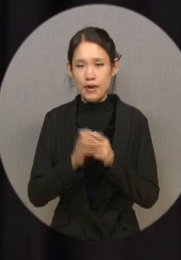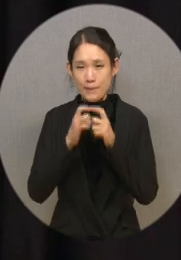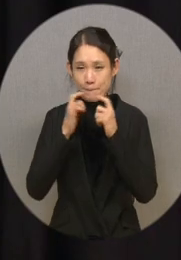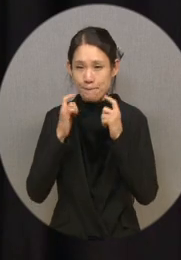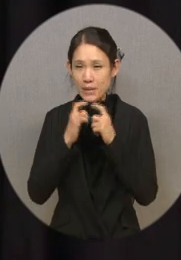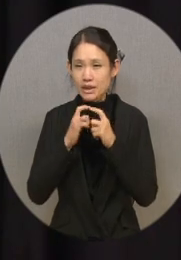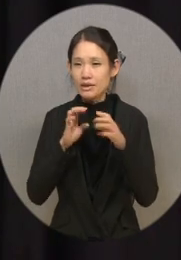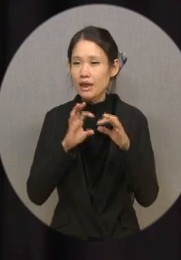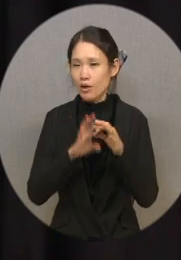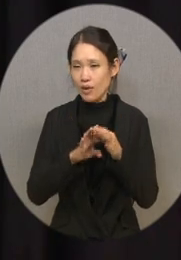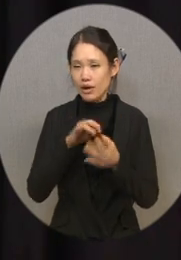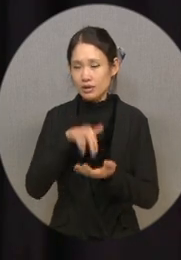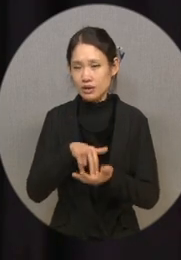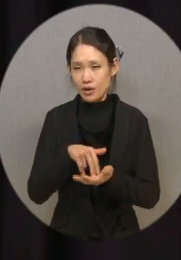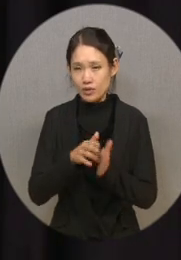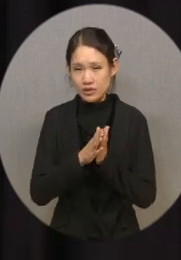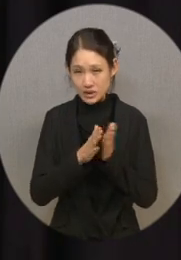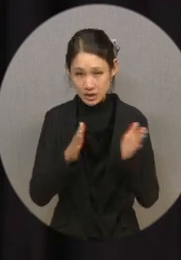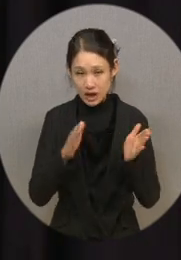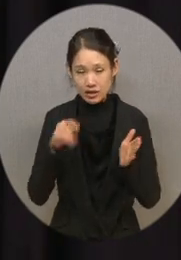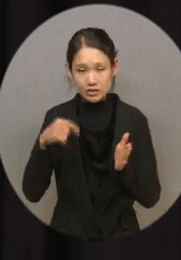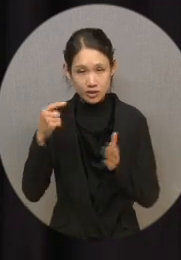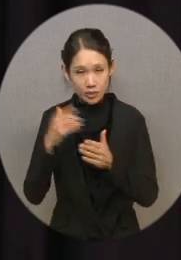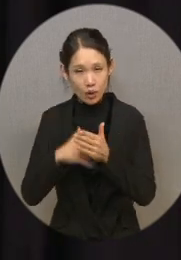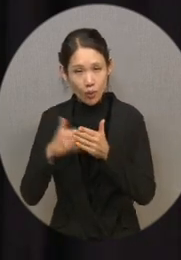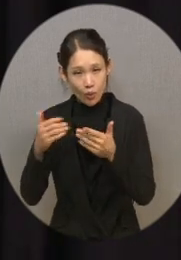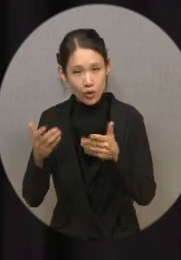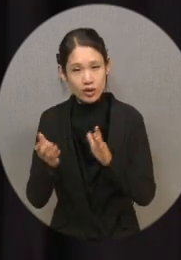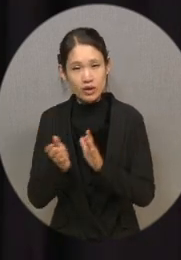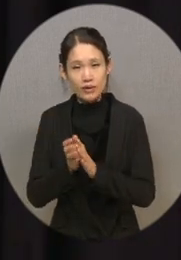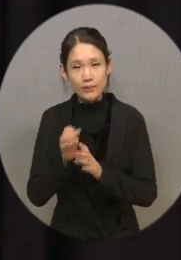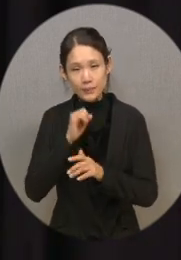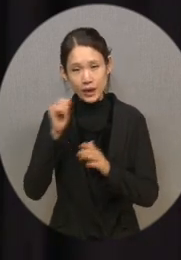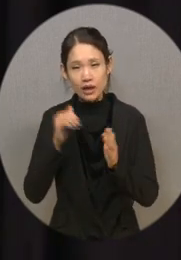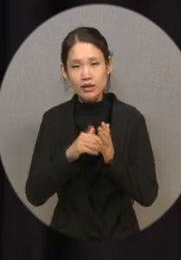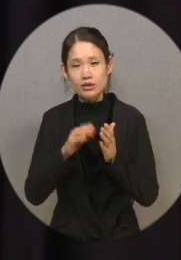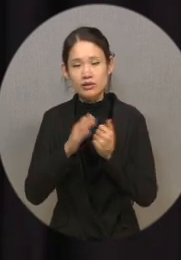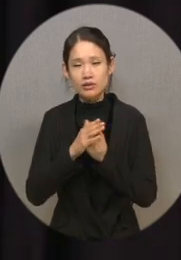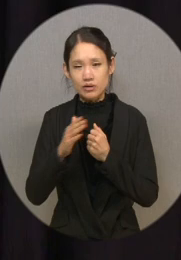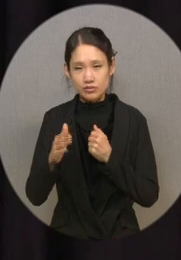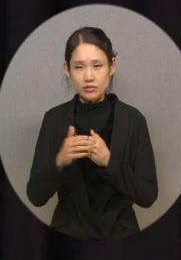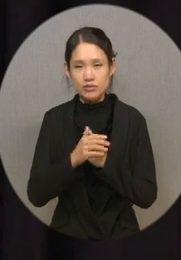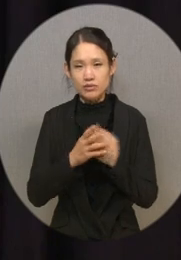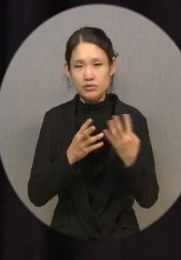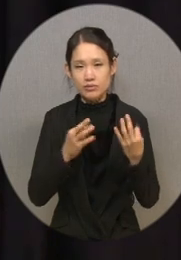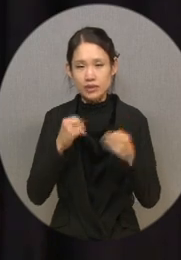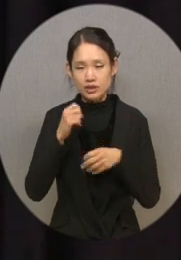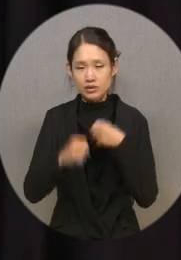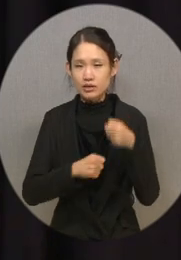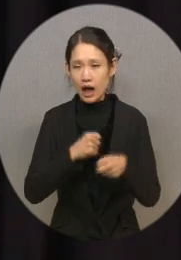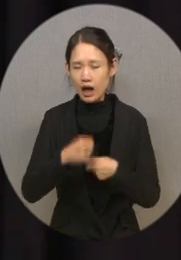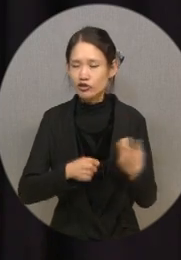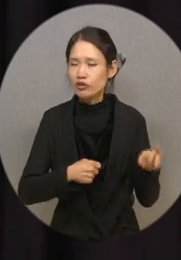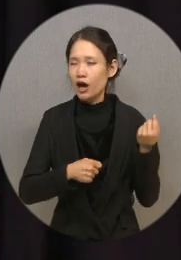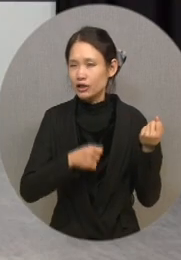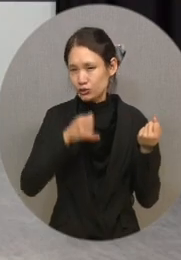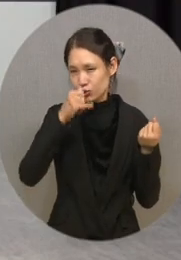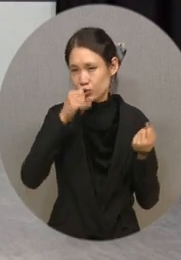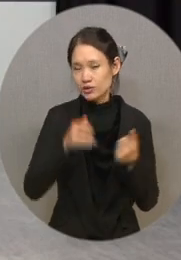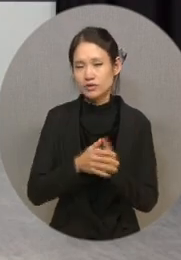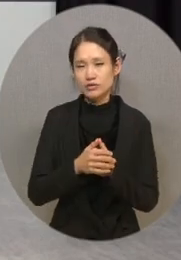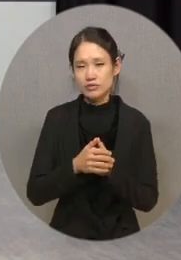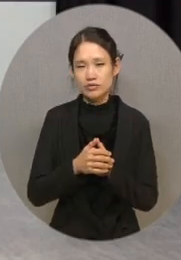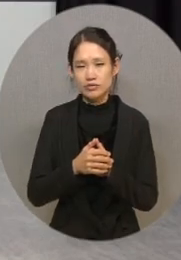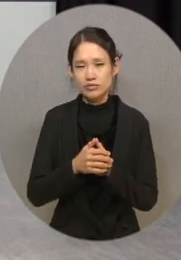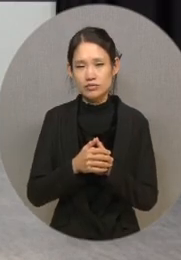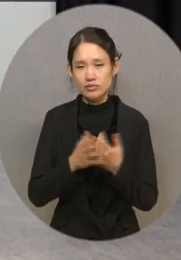차원에서 출발을 했고 그다음에 공공기관으로 됐기 때문에 많은 자율성을 갖고 있습니다. 그래서